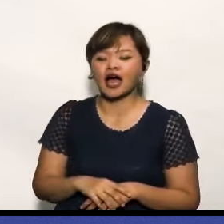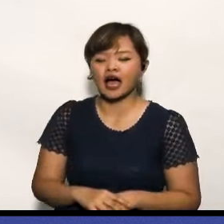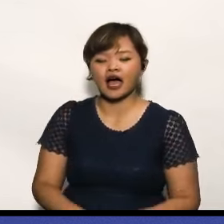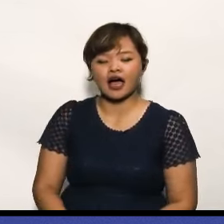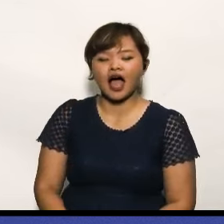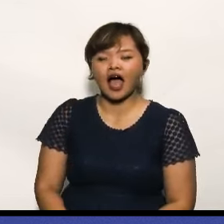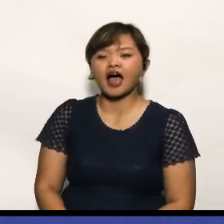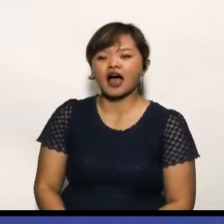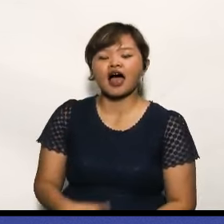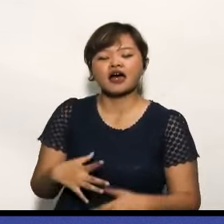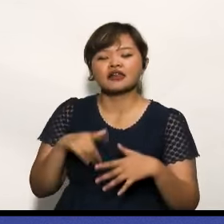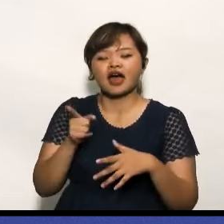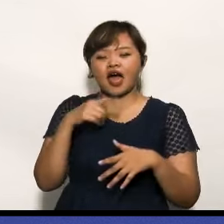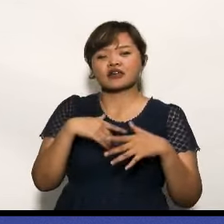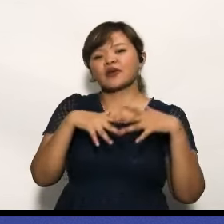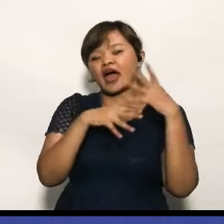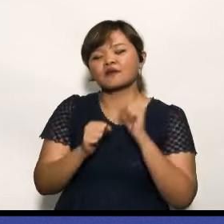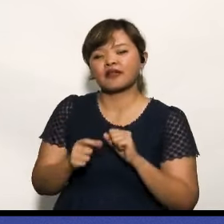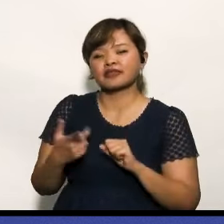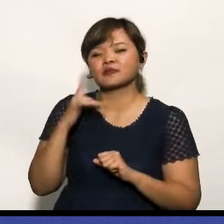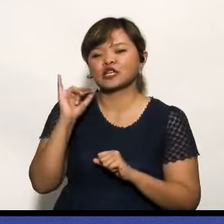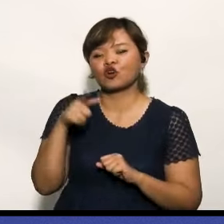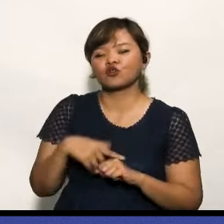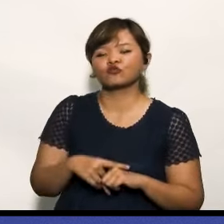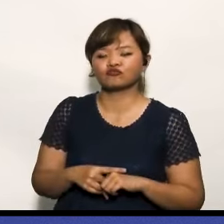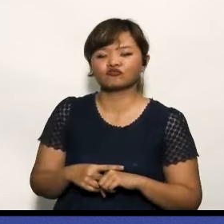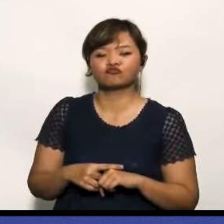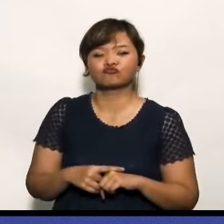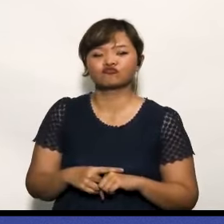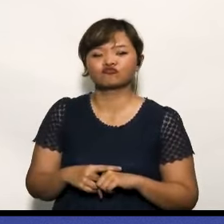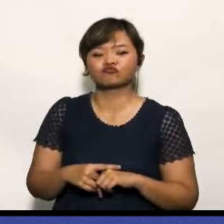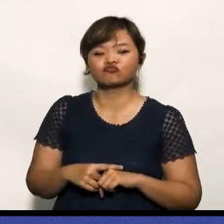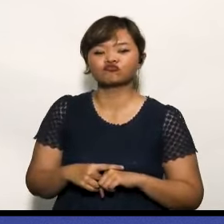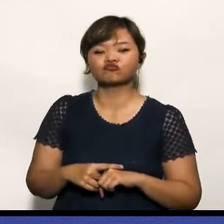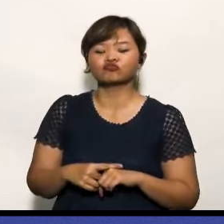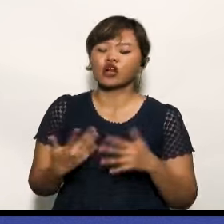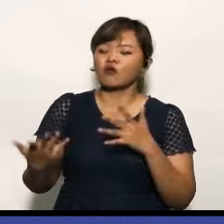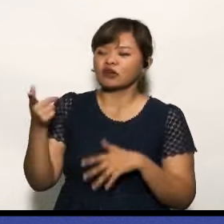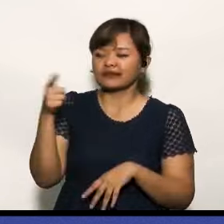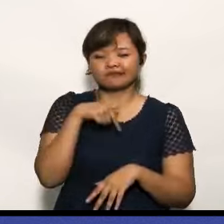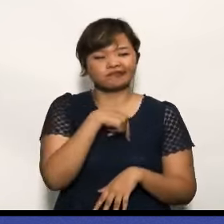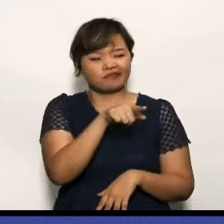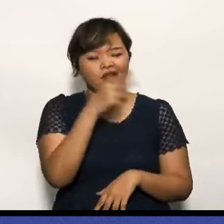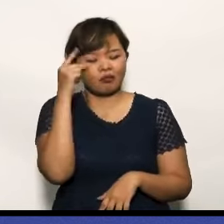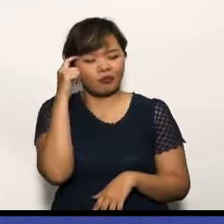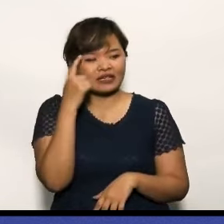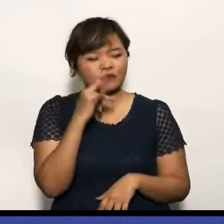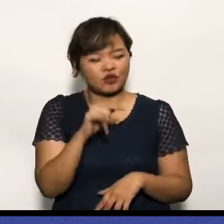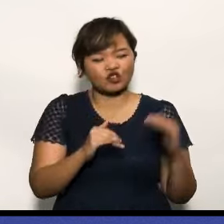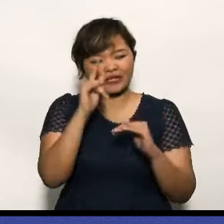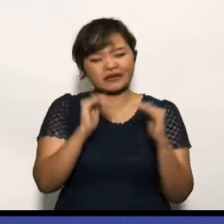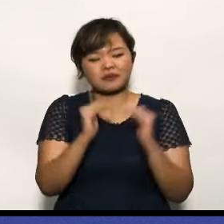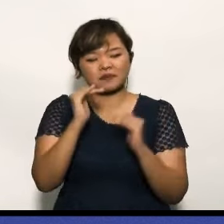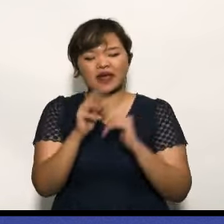akuntabilitasnya. Somebody can say that's not right. ada orang yang bisa katakan, you may want to consider. Mungkin saudara